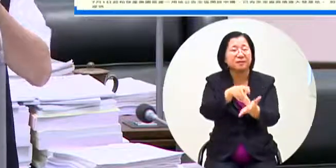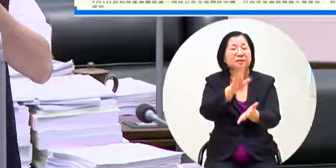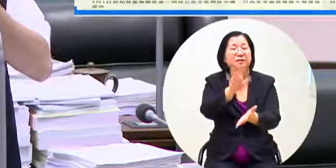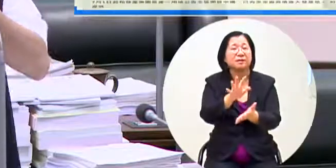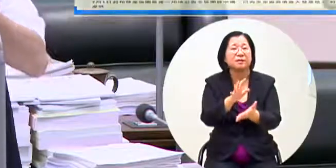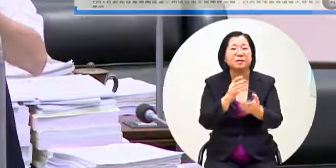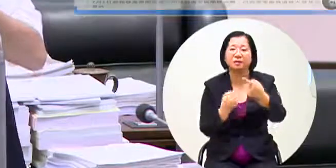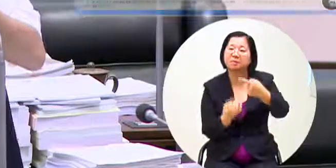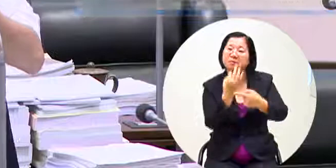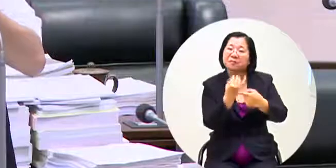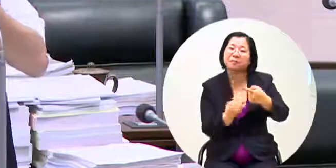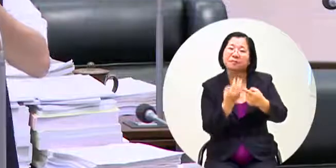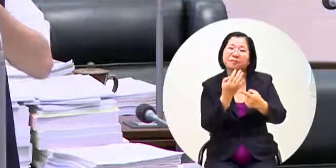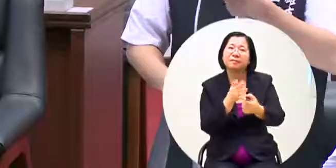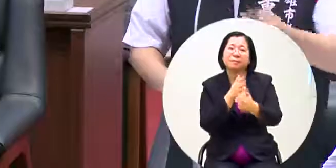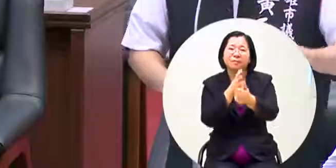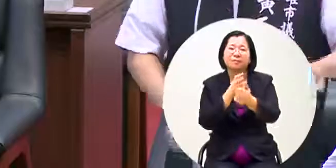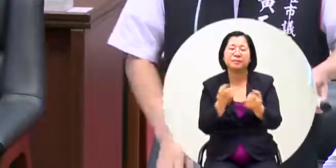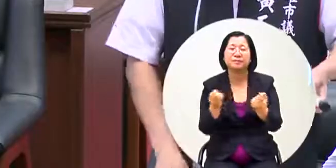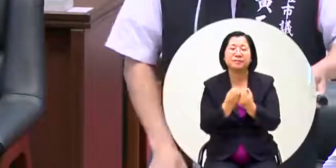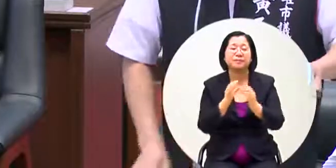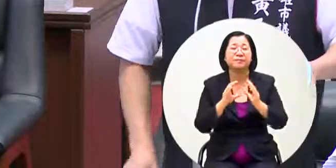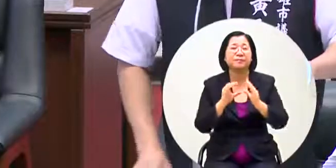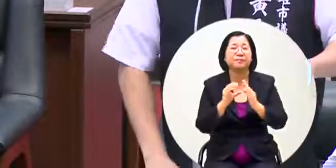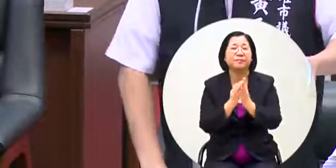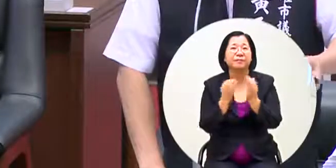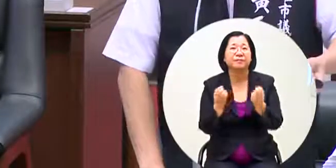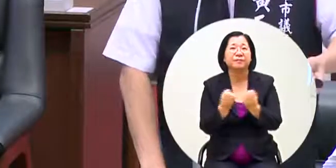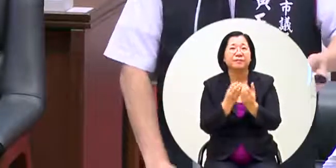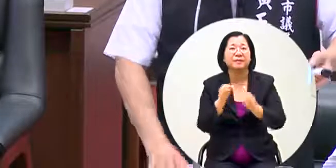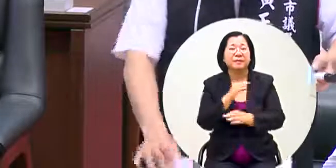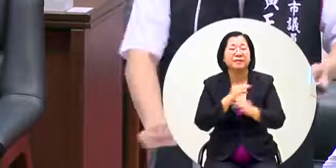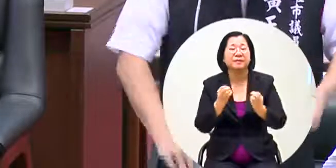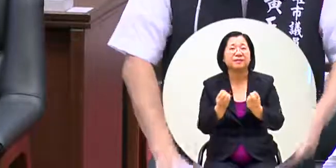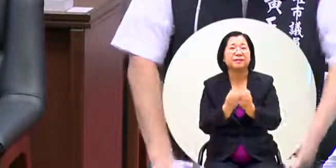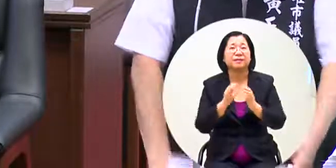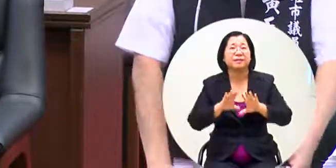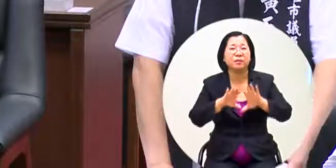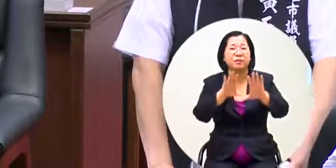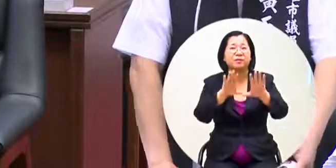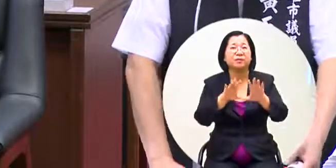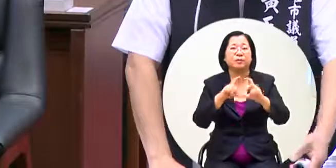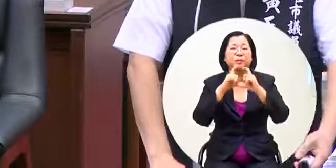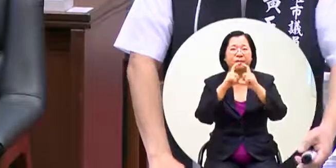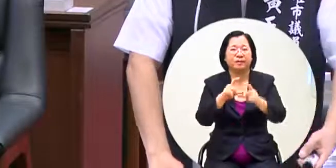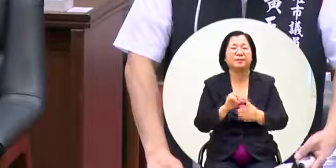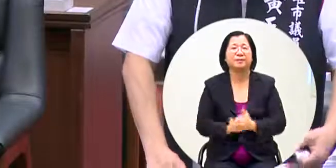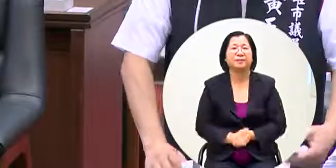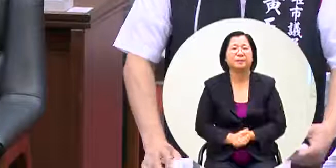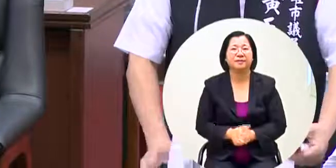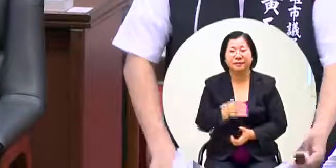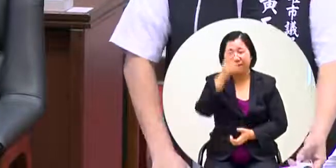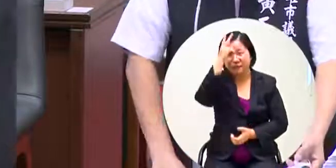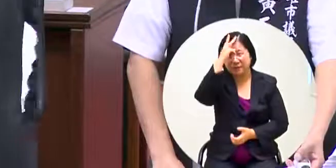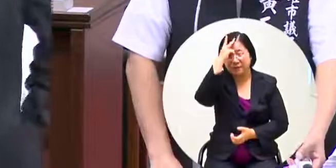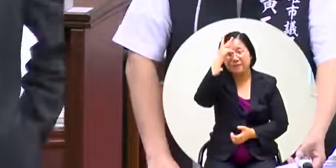局咱啊局长答复出来。 好，请曾局长回答。 好，谢谢主席，谢谢黄议员。荷花